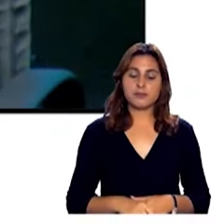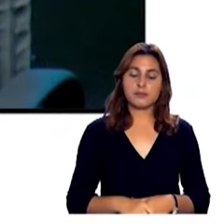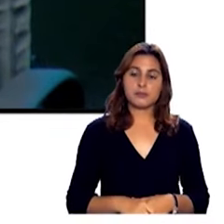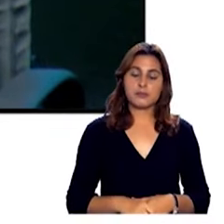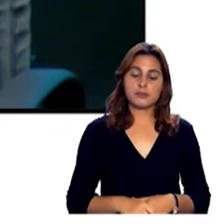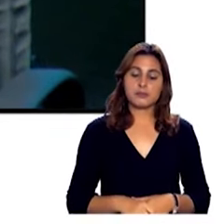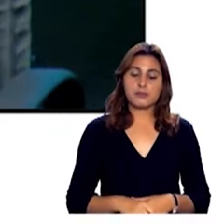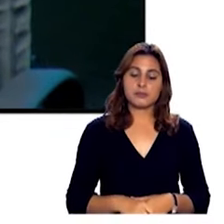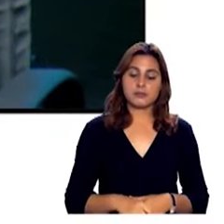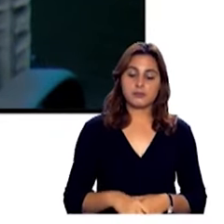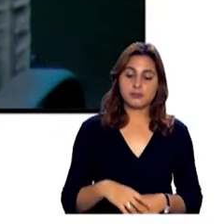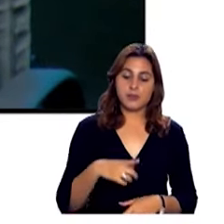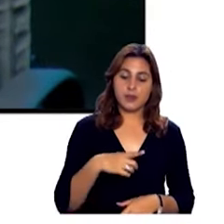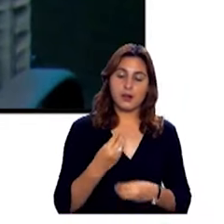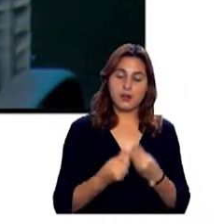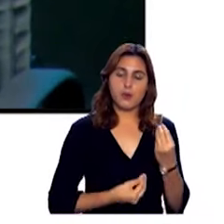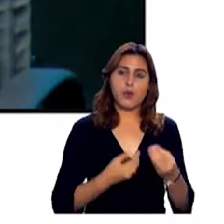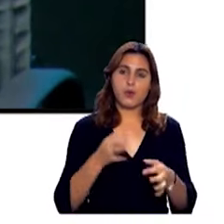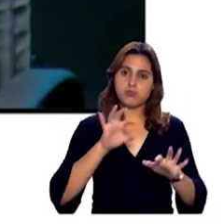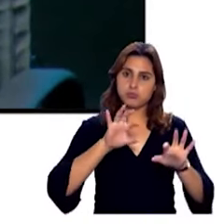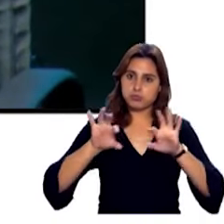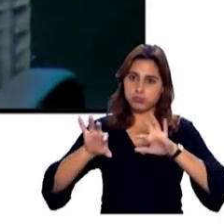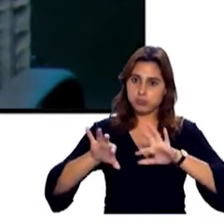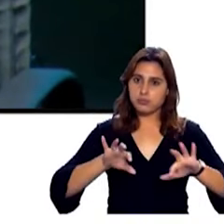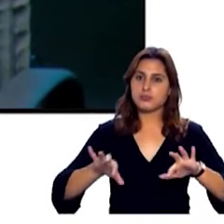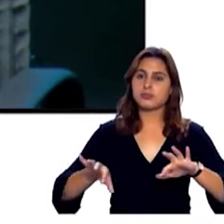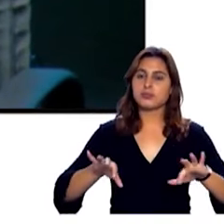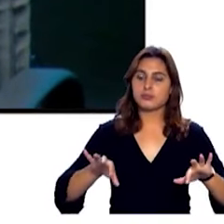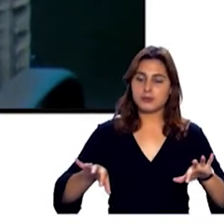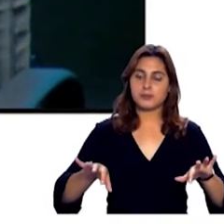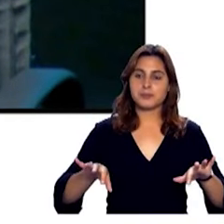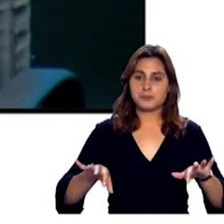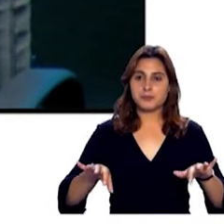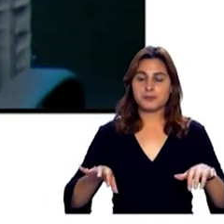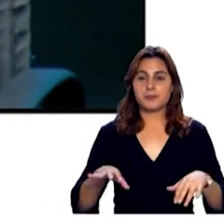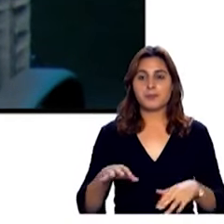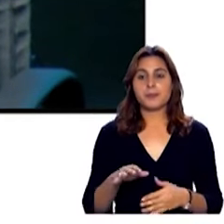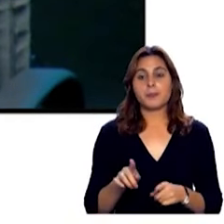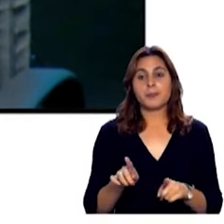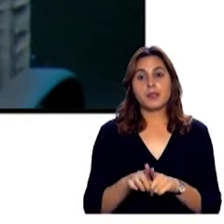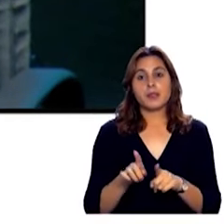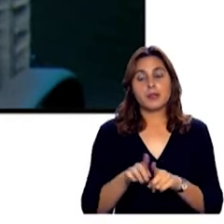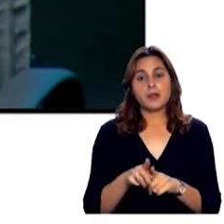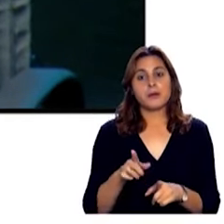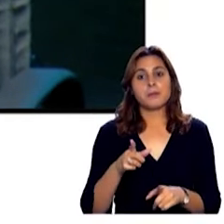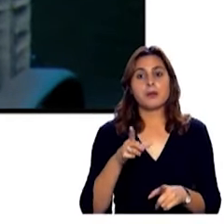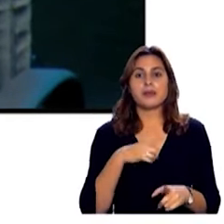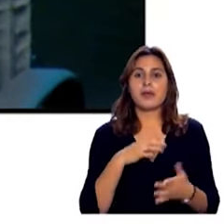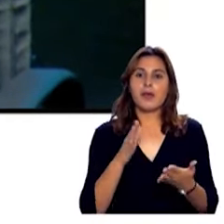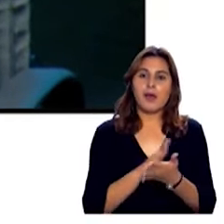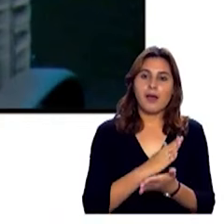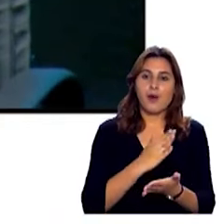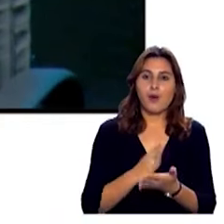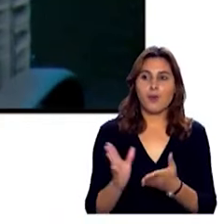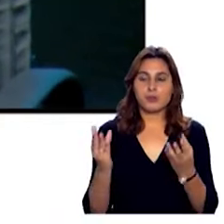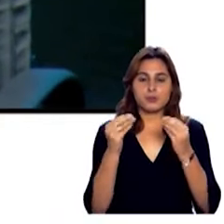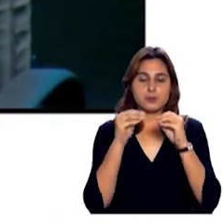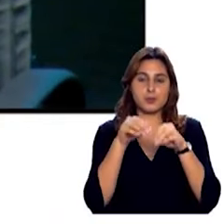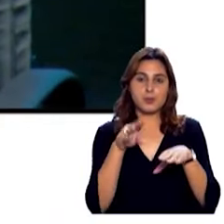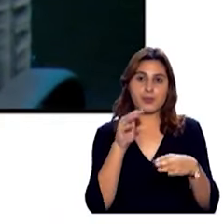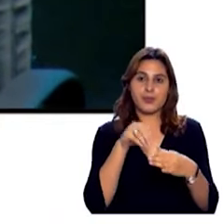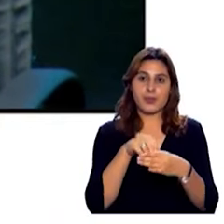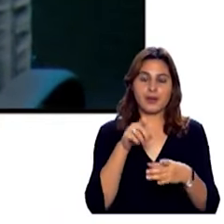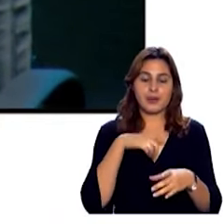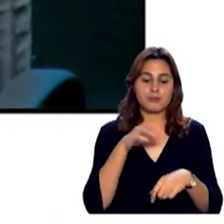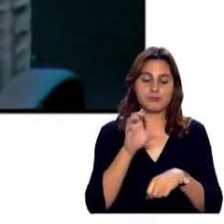séparation des pouvoirs ET Encore aujourd'hui on en trouve des traces dans Notre constitution je ne sais pas si vous le savez